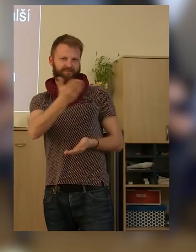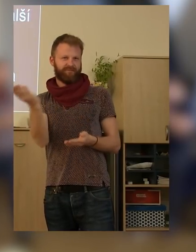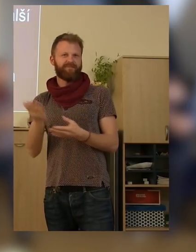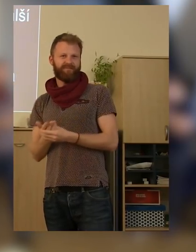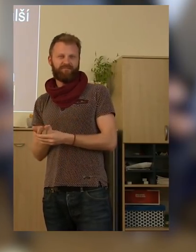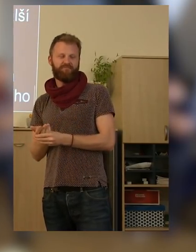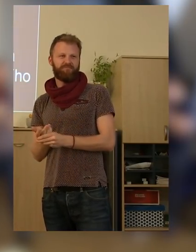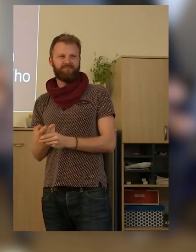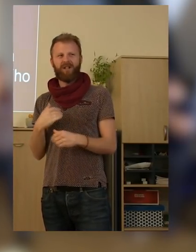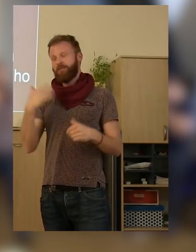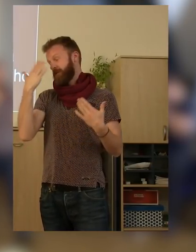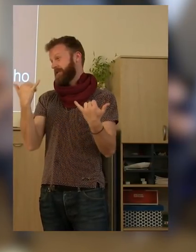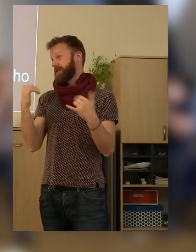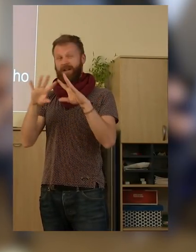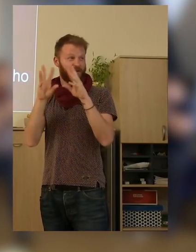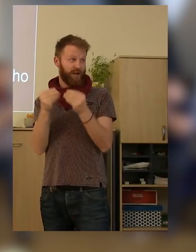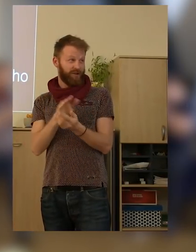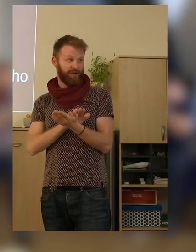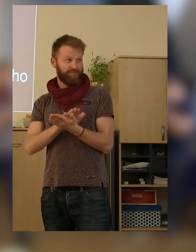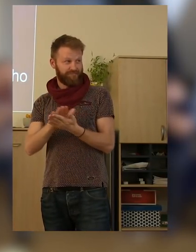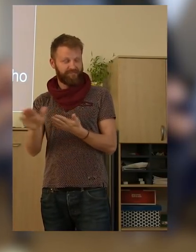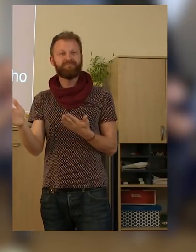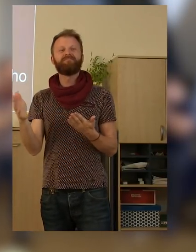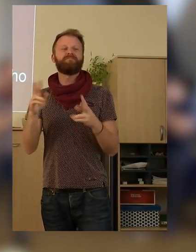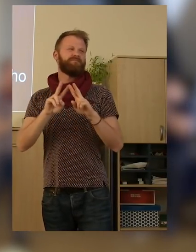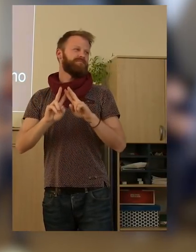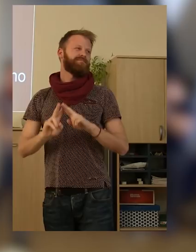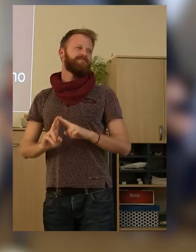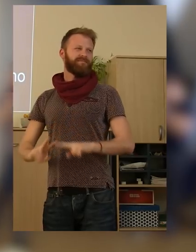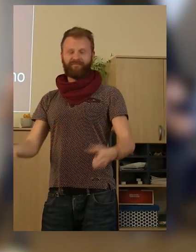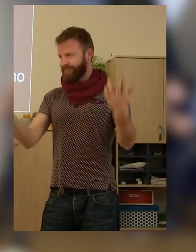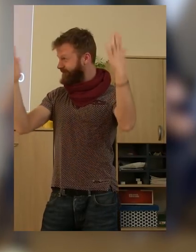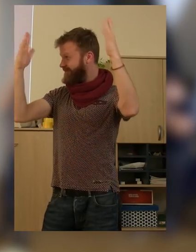moc poděkovat Pierovi za to, že dneska přišel. Děkuju vám, že jste tady byli a přispívali do diskuze.